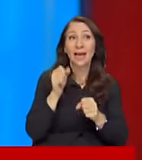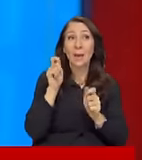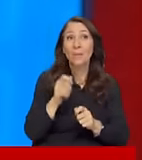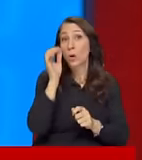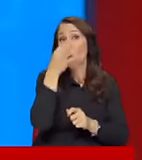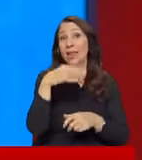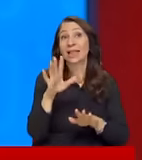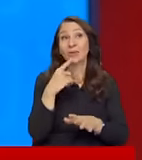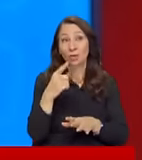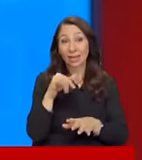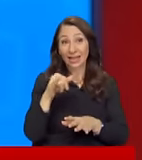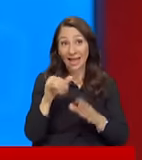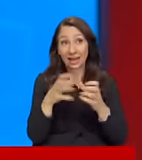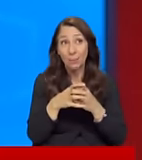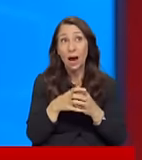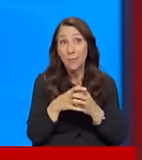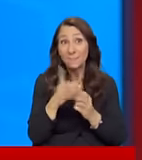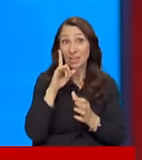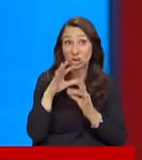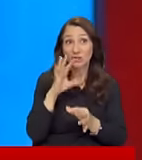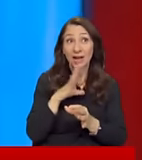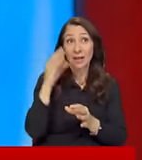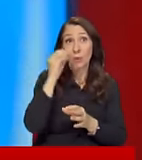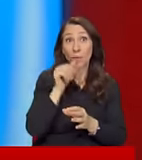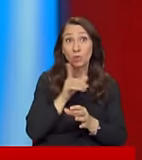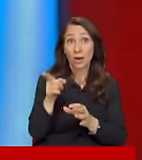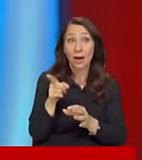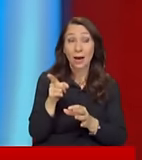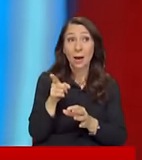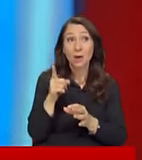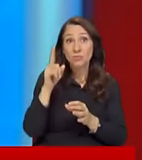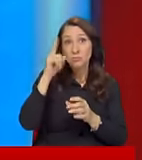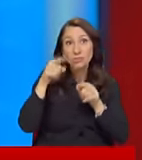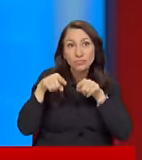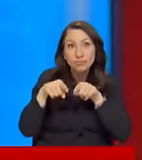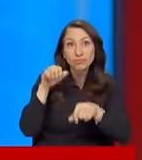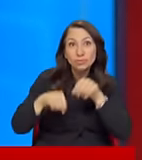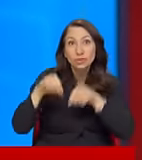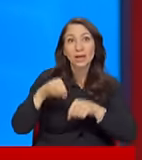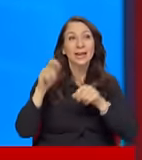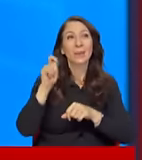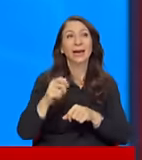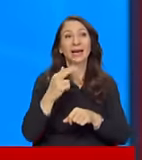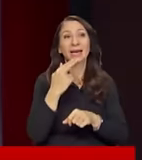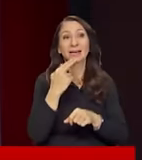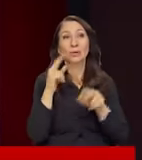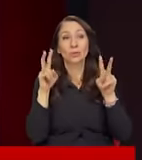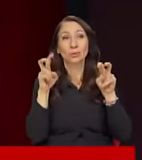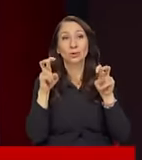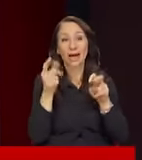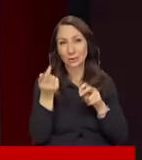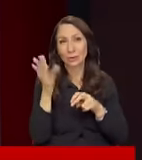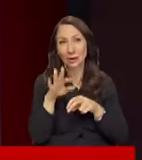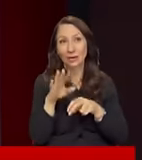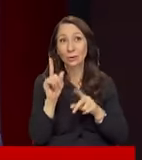kolay değildir diyor yakın ekibi. Yalnız bir kişi var Ekrem İmamoğlu'yla başa baş mücadele edebilen birisi. Kadın meselesinde az